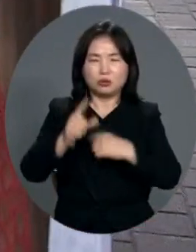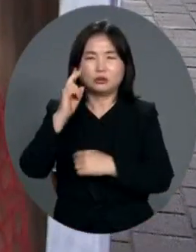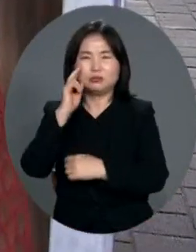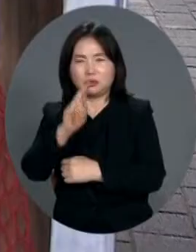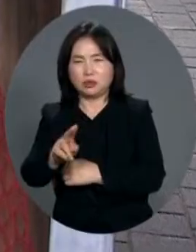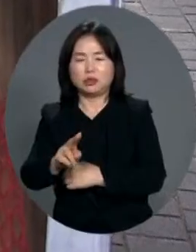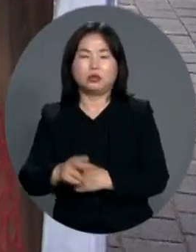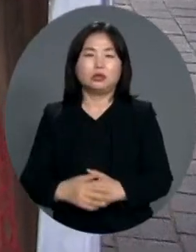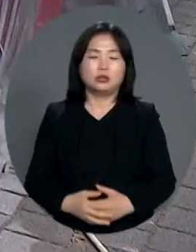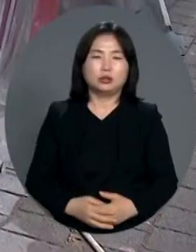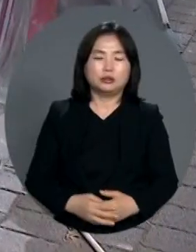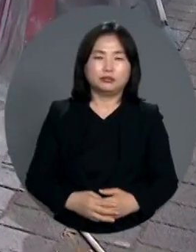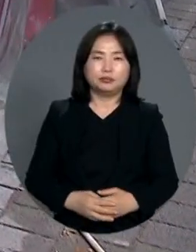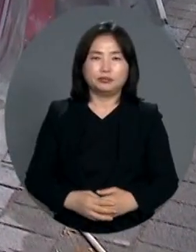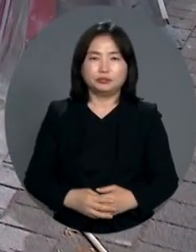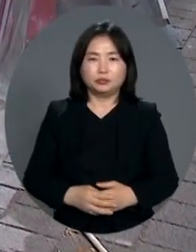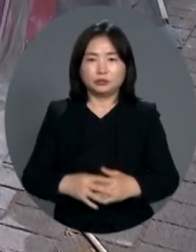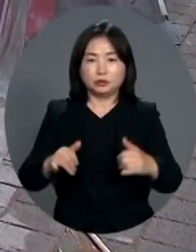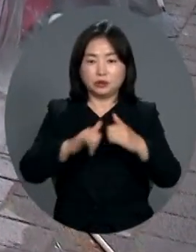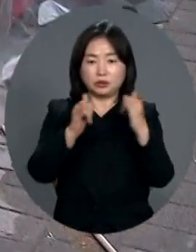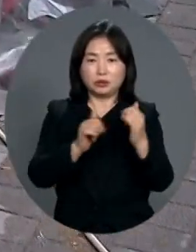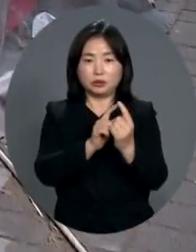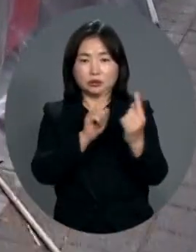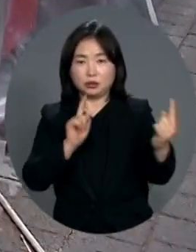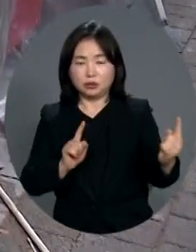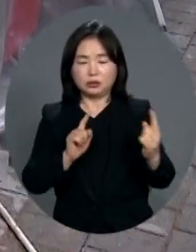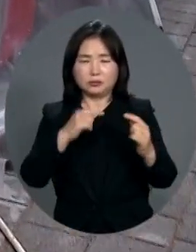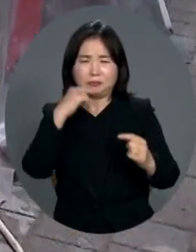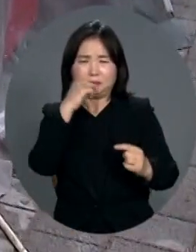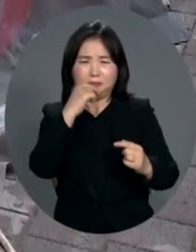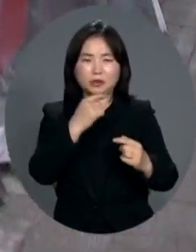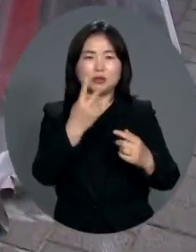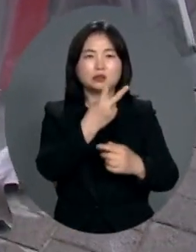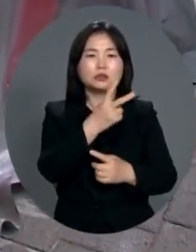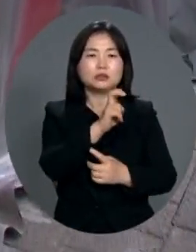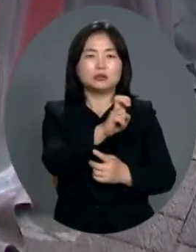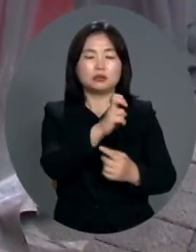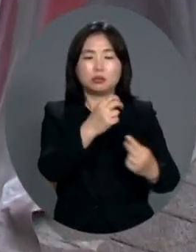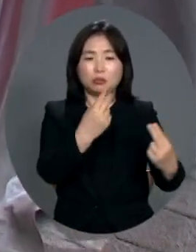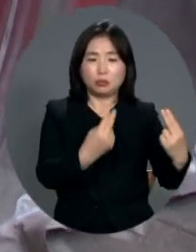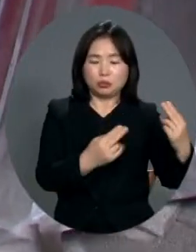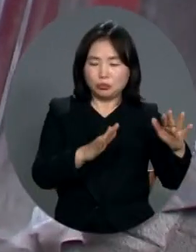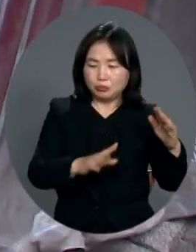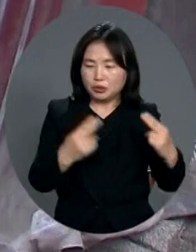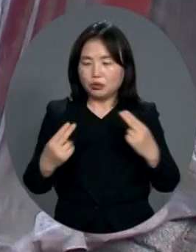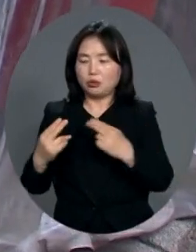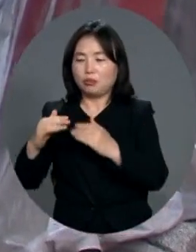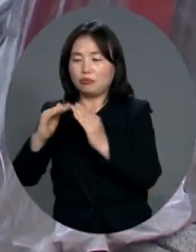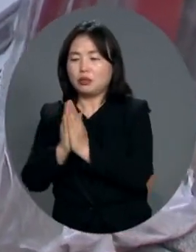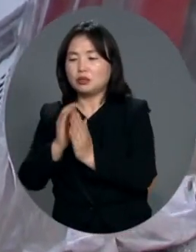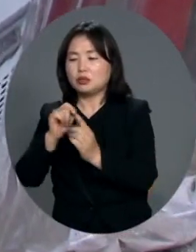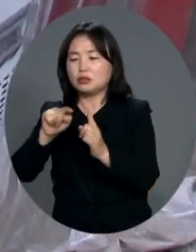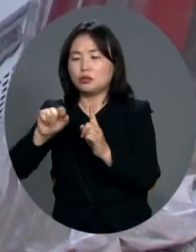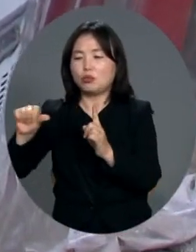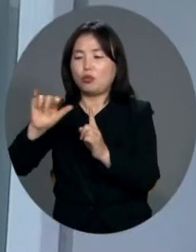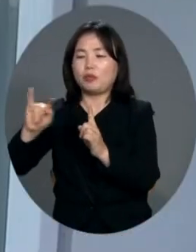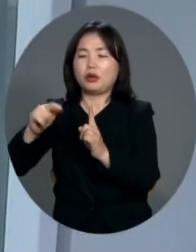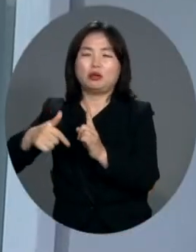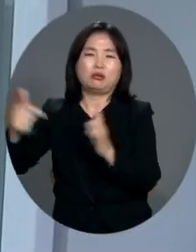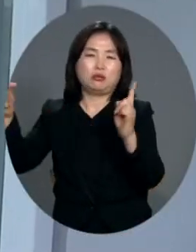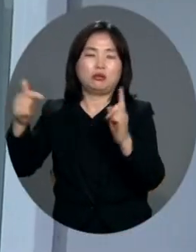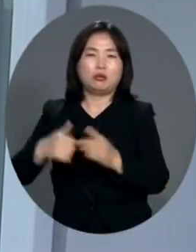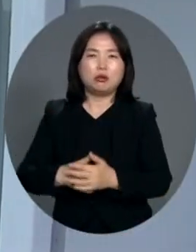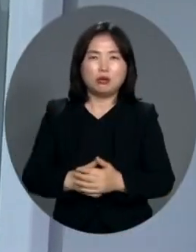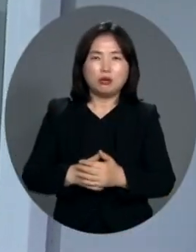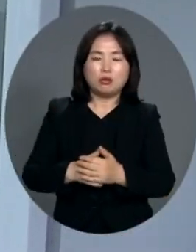걸로 나타났습니다. 사회적 거리 두기를 엄격하게 했던 2020년보다 폐업률은 1.5배 넘게